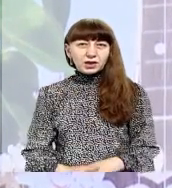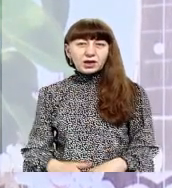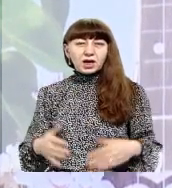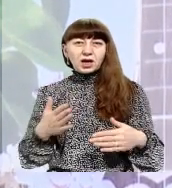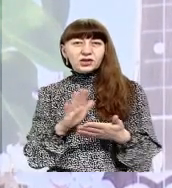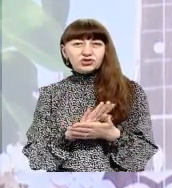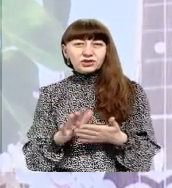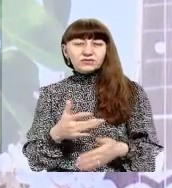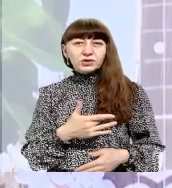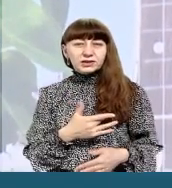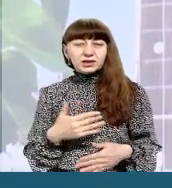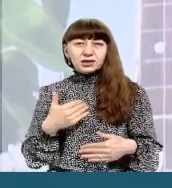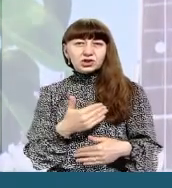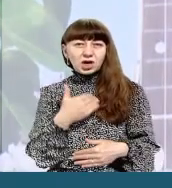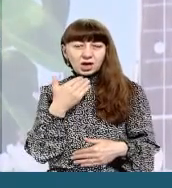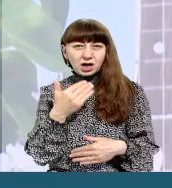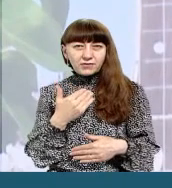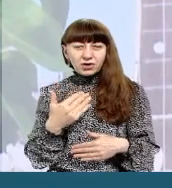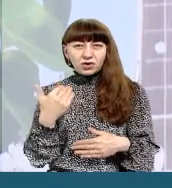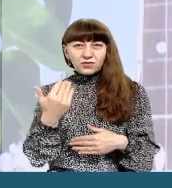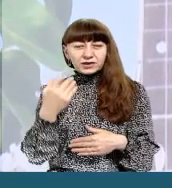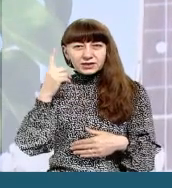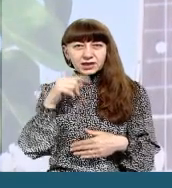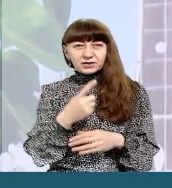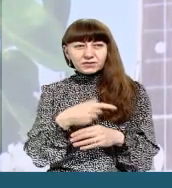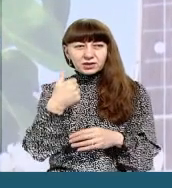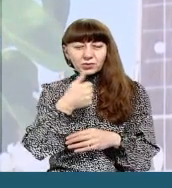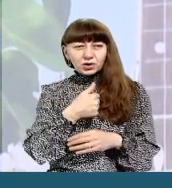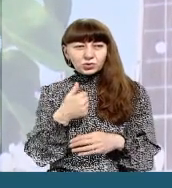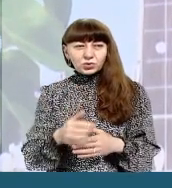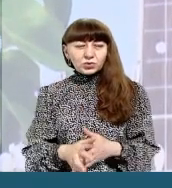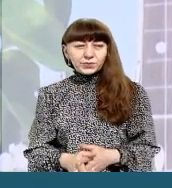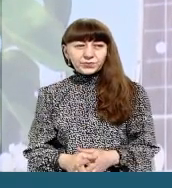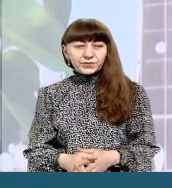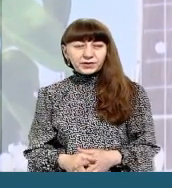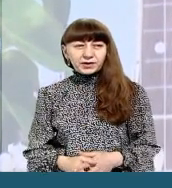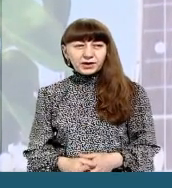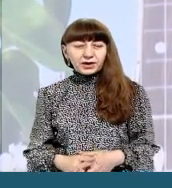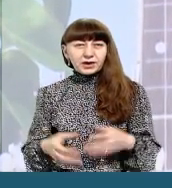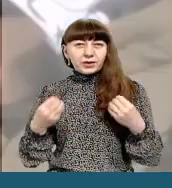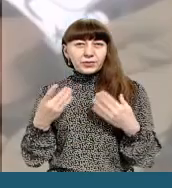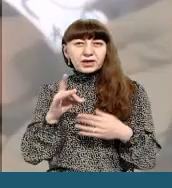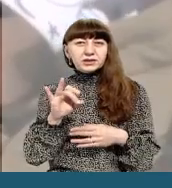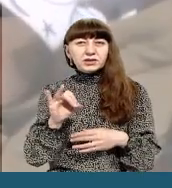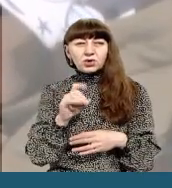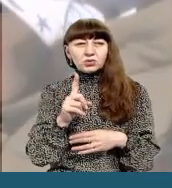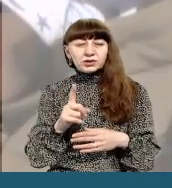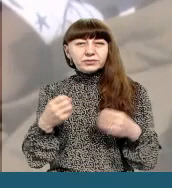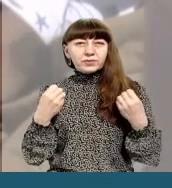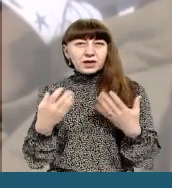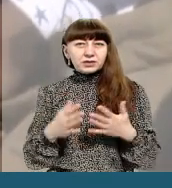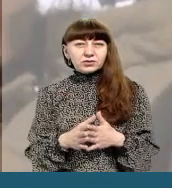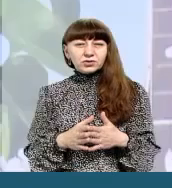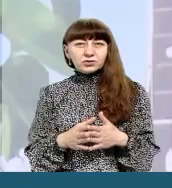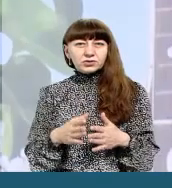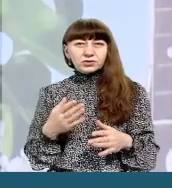Биыл өздеріңіз білесіздер, Наурызнама бағдарламасы қабылданып, Наурыз биылдан баса ерекше тойланып жатыр. Бүгінгі